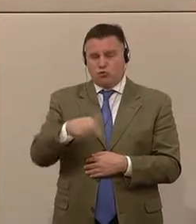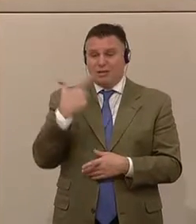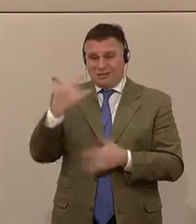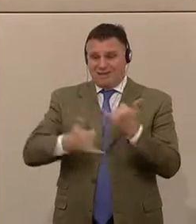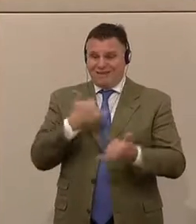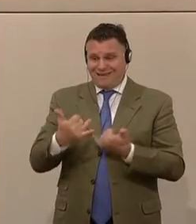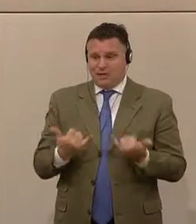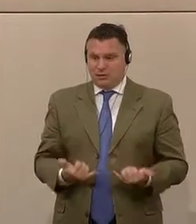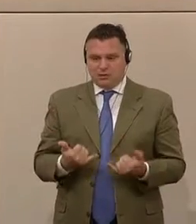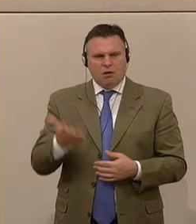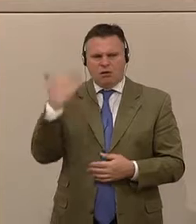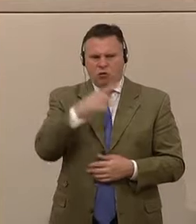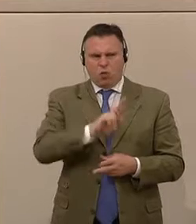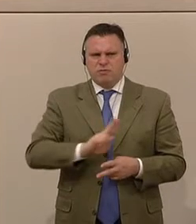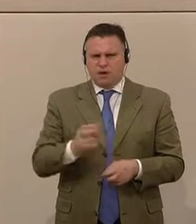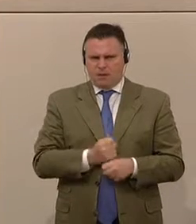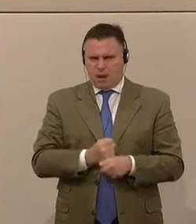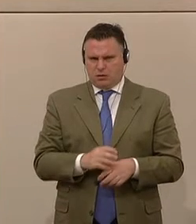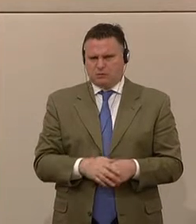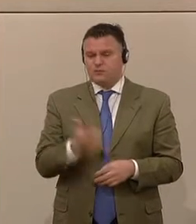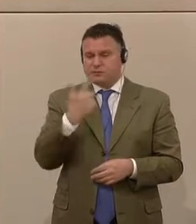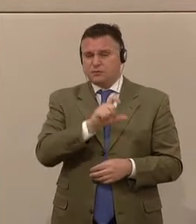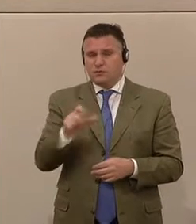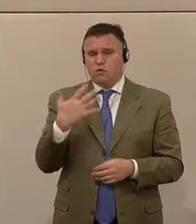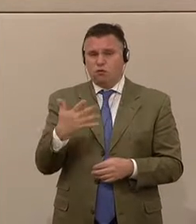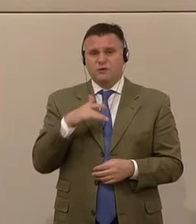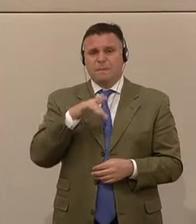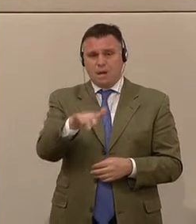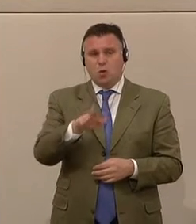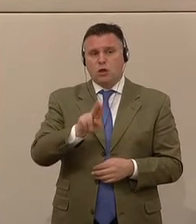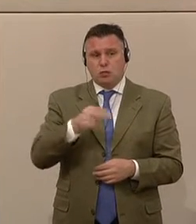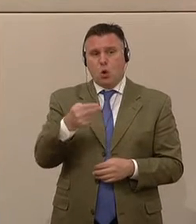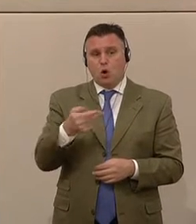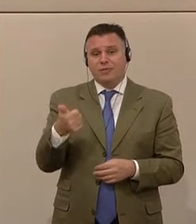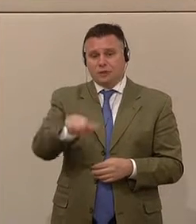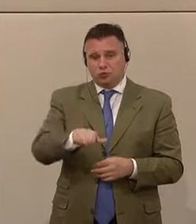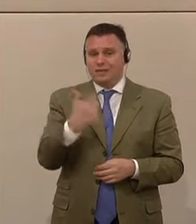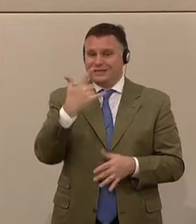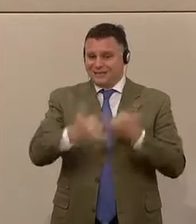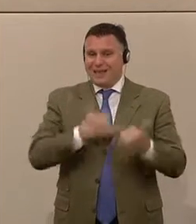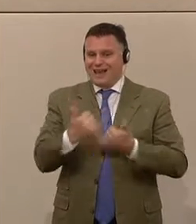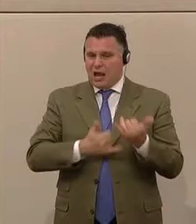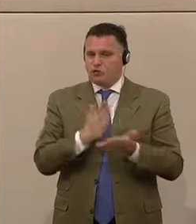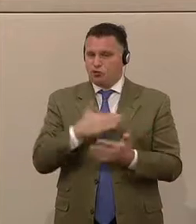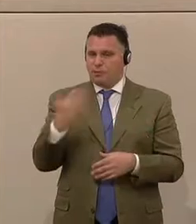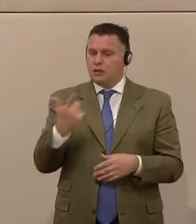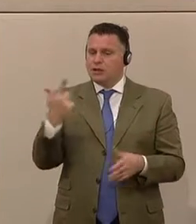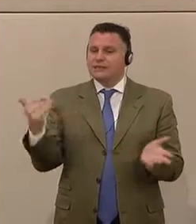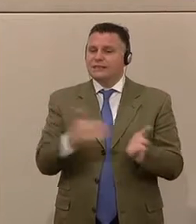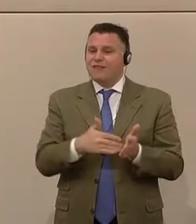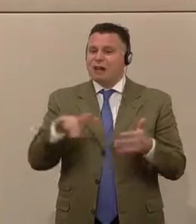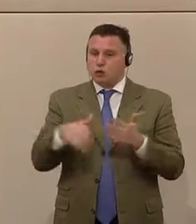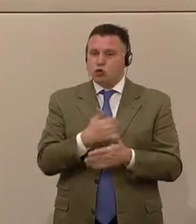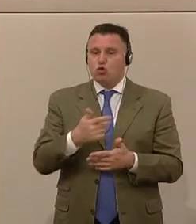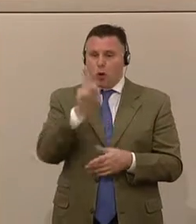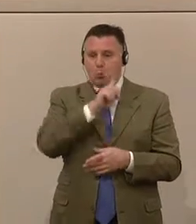2 Jahren. Das hätte früher nicht stattfinden können. 250 Millionen Euro mehr innerhalb von 2 Jahren. Wir bekommen 2.000 Polizisten